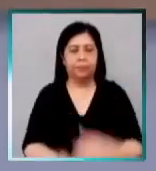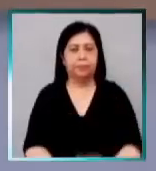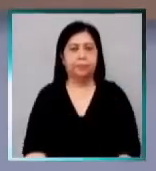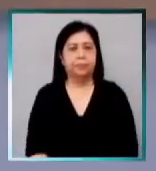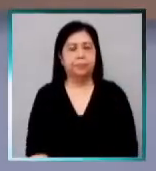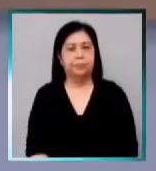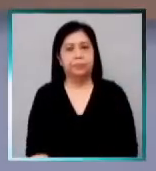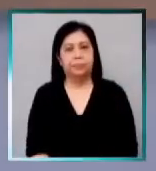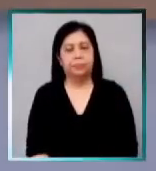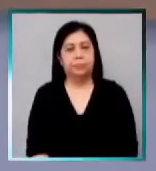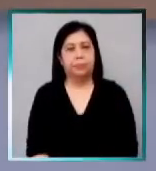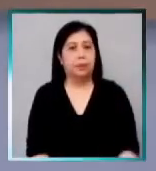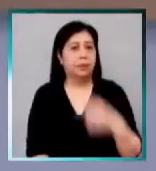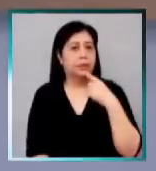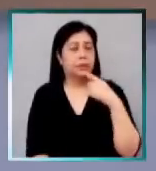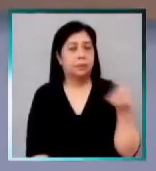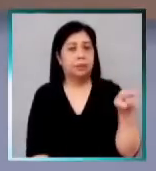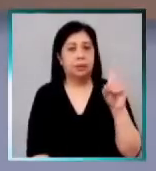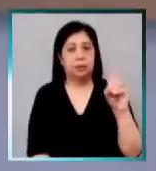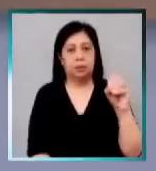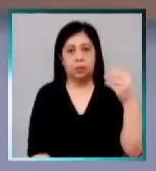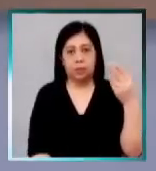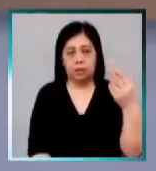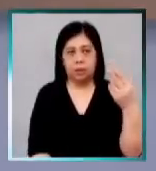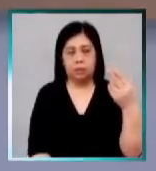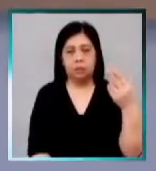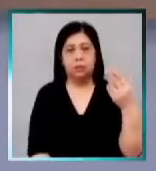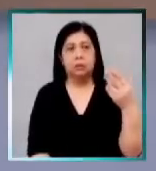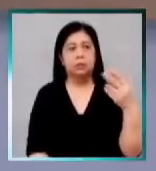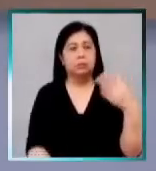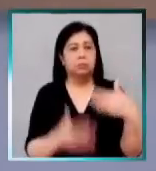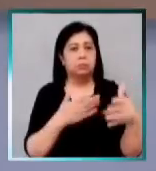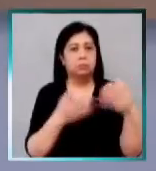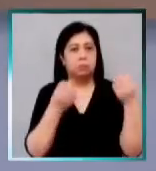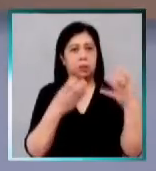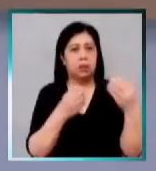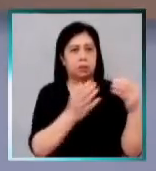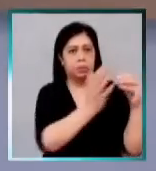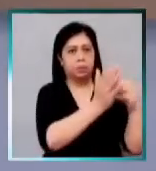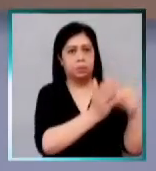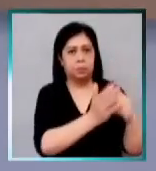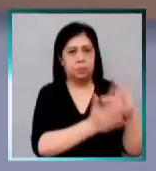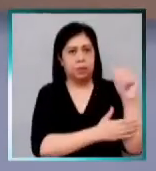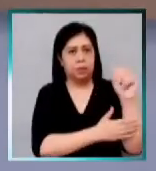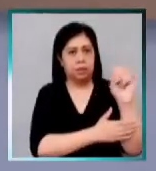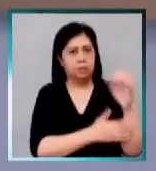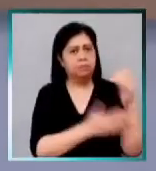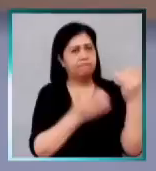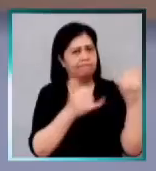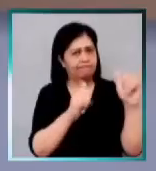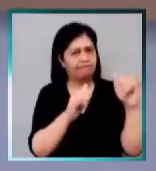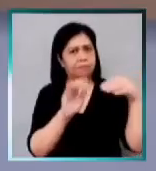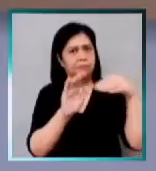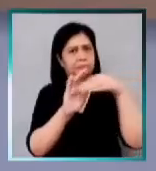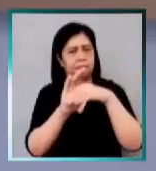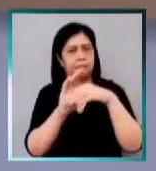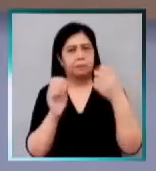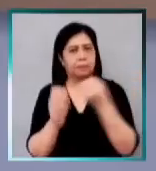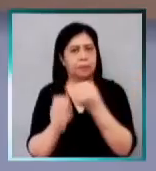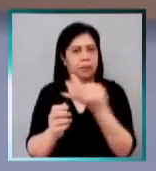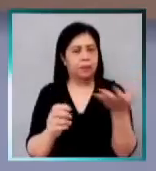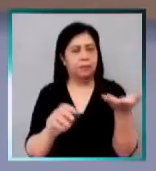Sabi naman ng Department of Health, sa kabila ng dami ng nanaitatalang kaso, bumaba ang bilang ng mga namamatay sa COVID